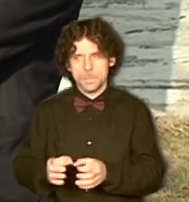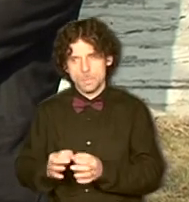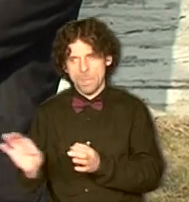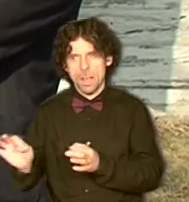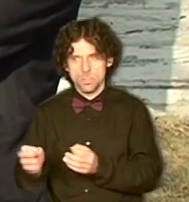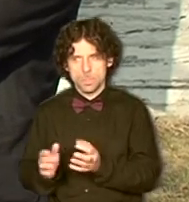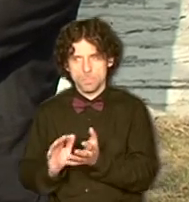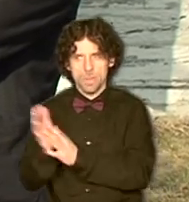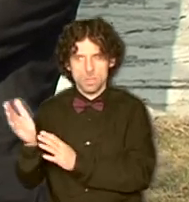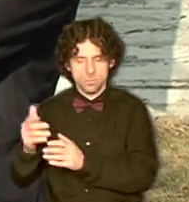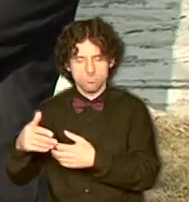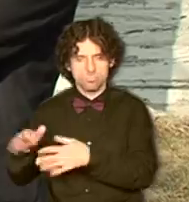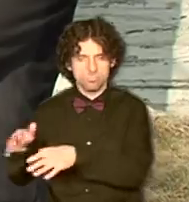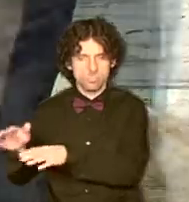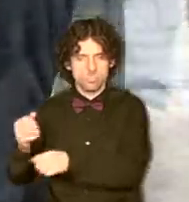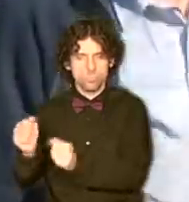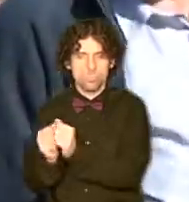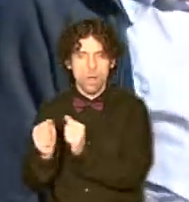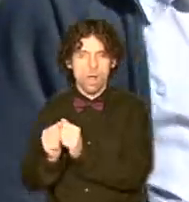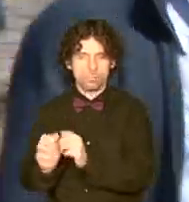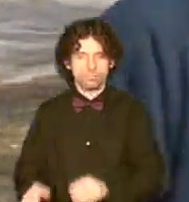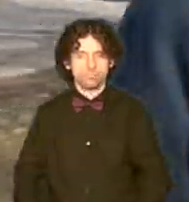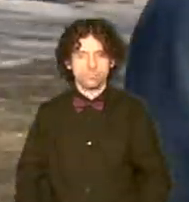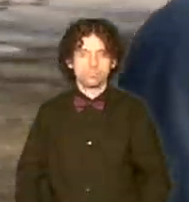okres oczekiwania, okres radości.